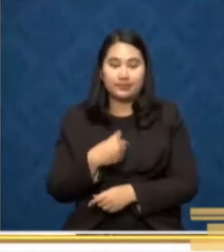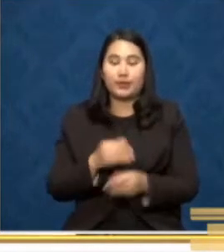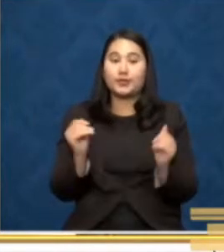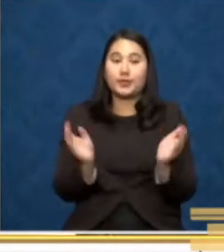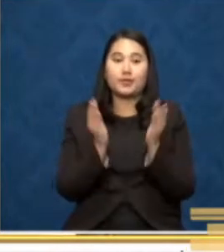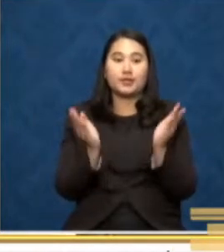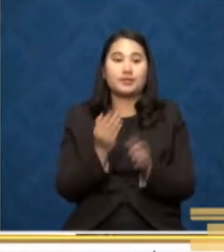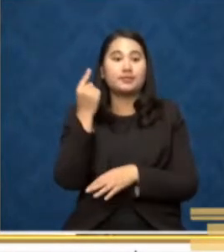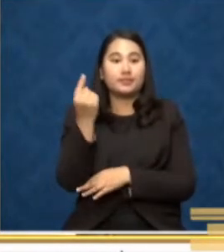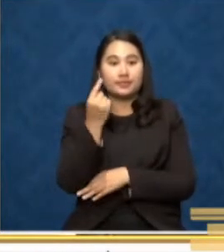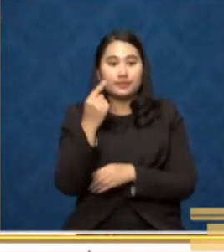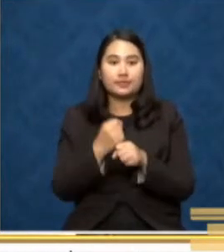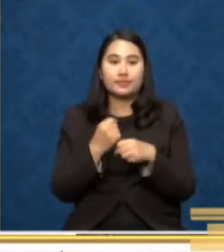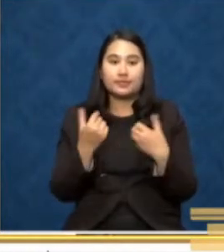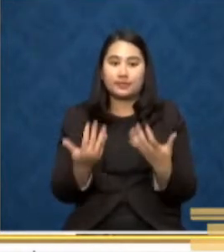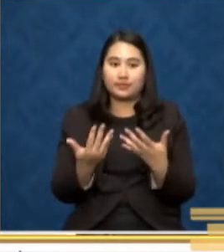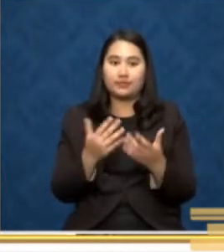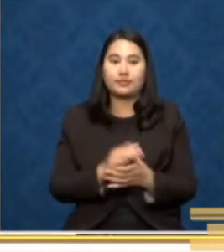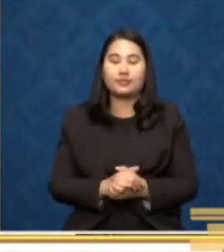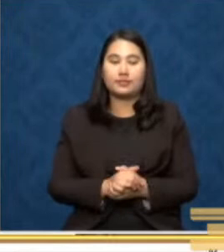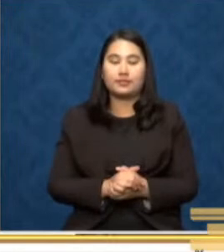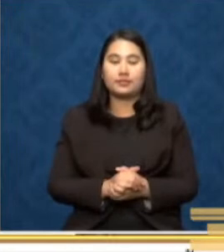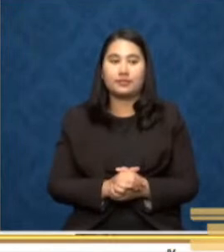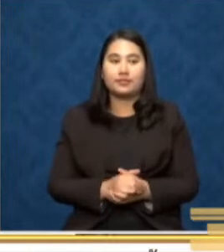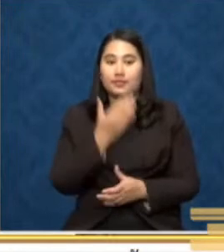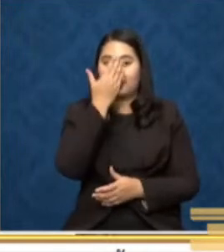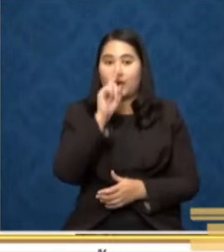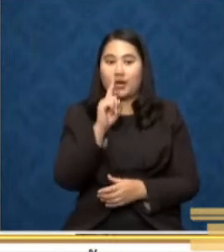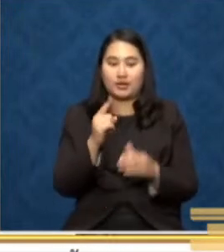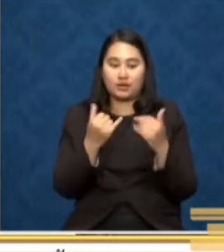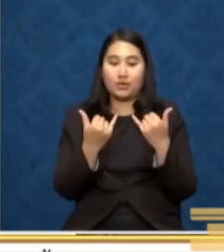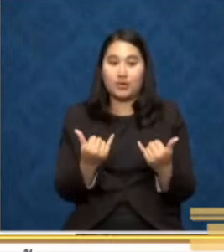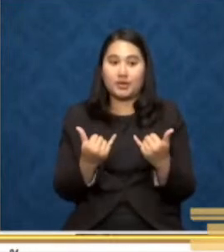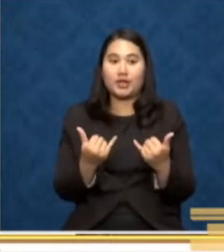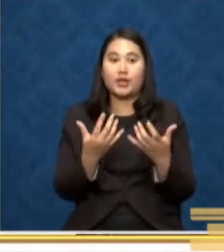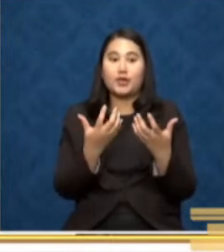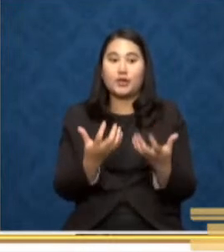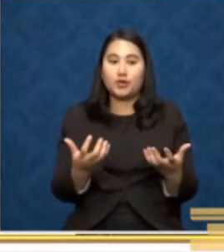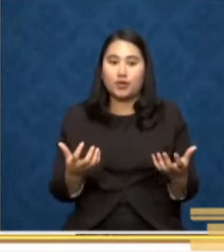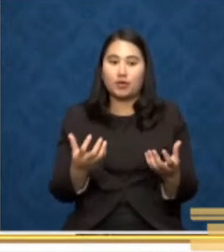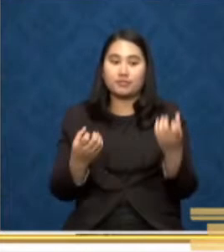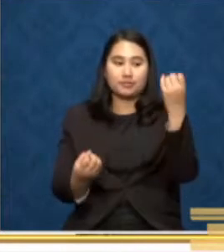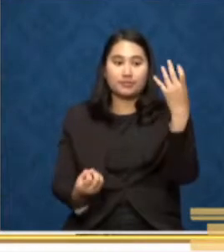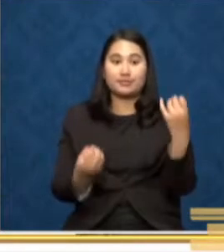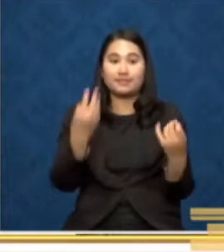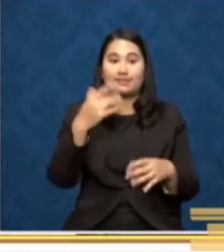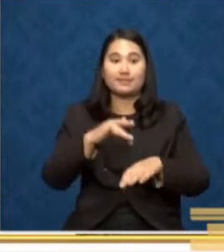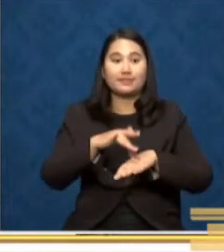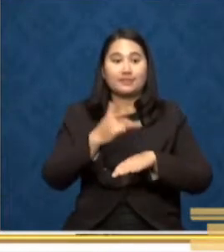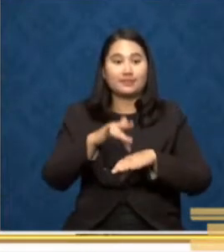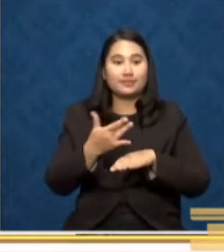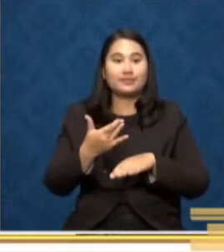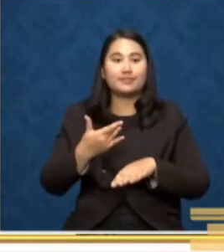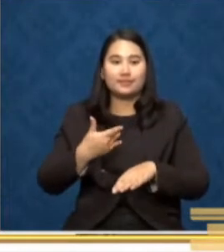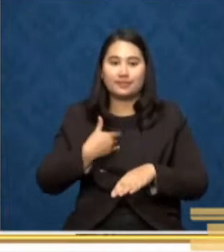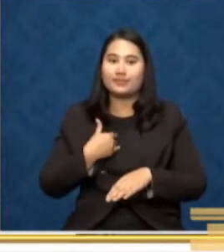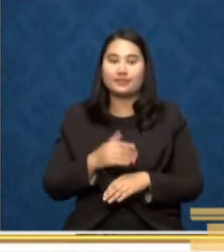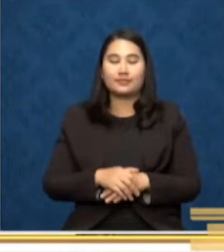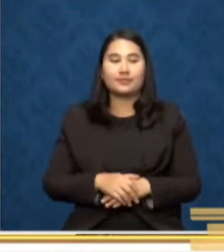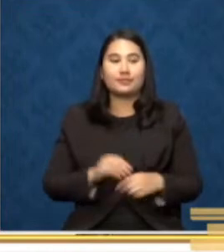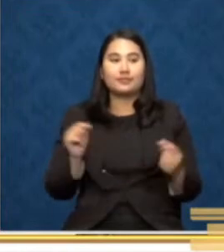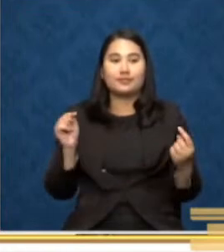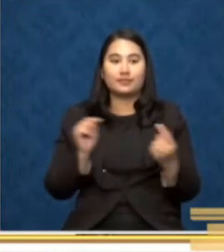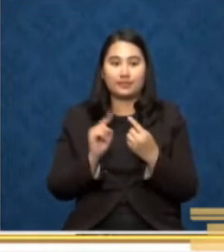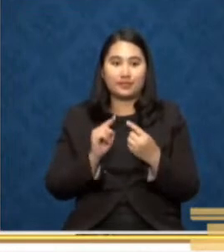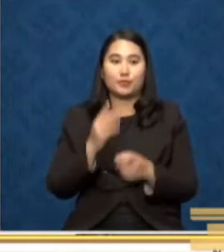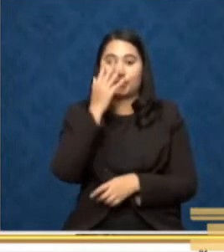องเที่ยวในบ้านผมยังไงนะครับเพราะว่าวันนี้เรามีแหล่งทรัพยากรธรรมชาติที่ผมใช้ว่ายังเวอร์จิ้นที่สุดในประเทศ